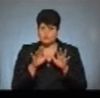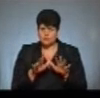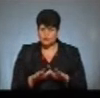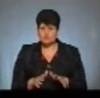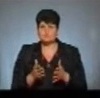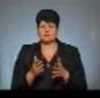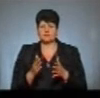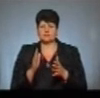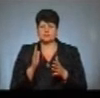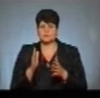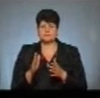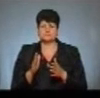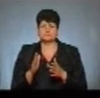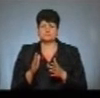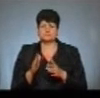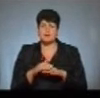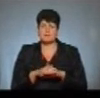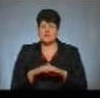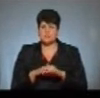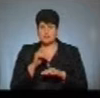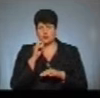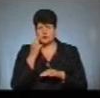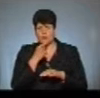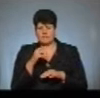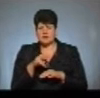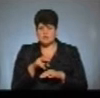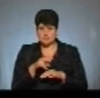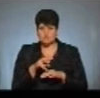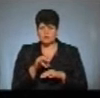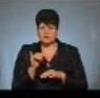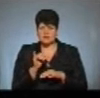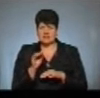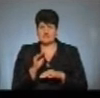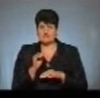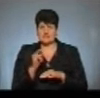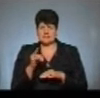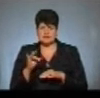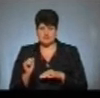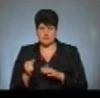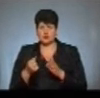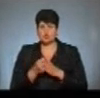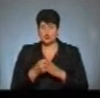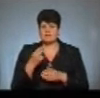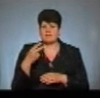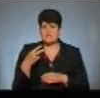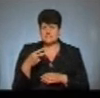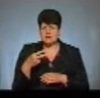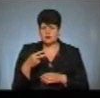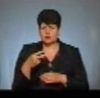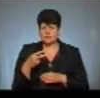підсумкова атестація, з математики, української мови, літератури і фізики. До 20